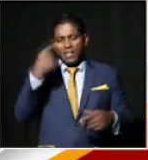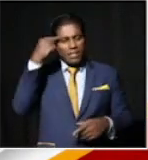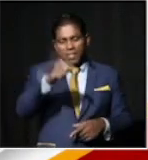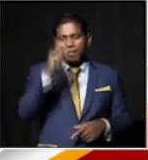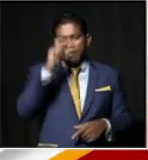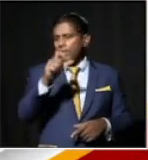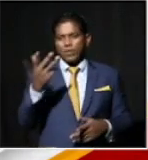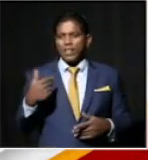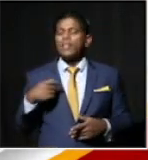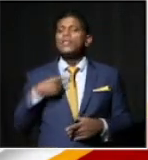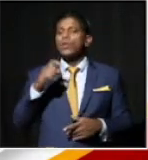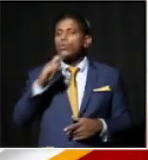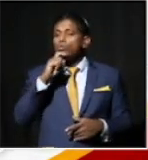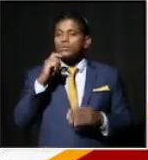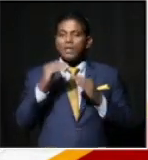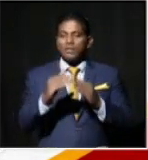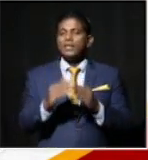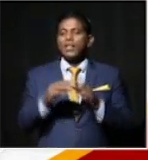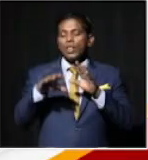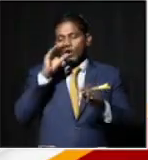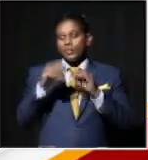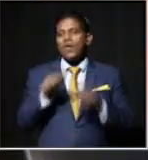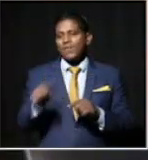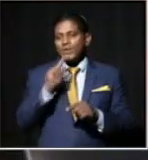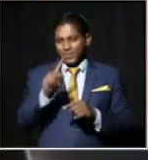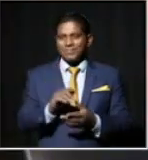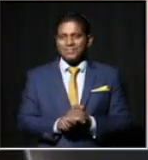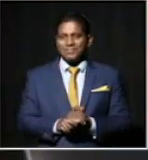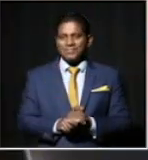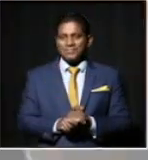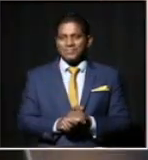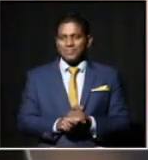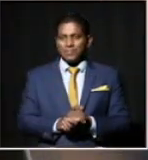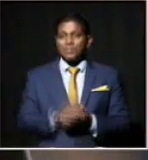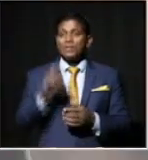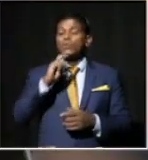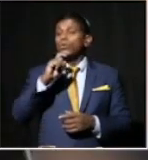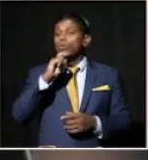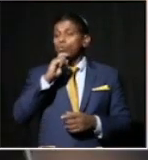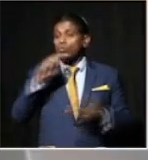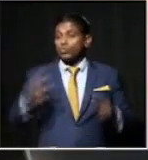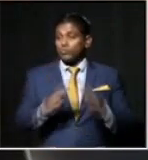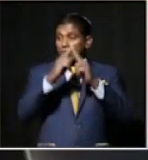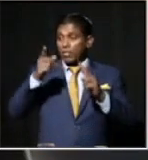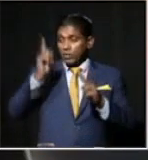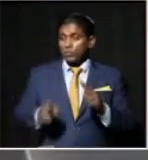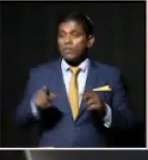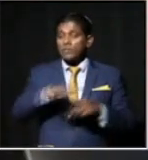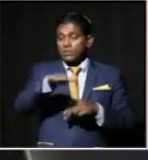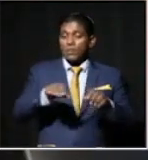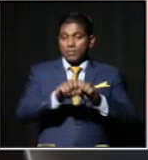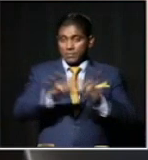බවද ශ්‍රේෂ්ඨාධිකරණය නිගමනයේ පෙන්වා දී තිබෙනවා. සුප්‍රීම සභාවේ තීන්දුව සභාවට ඉදිරිපත්